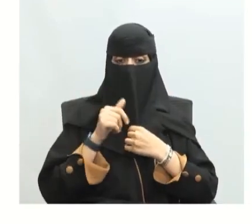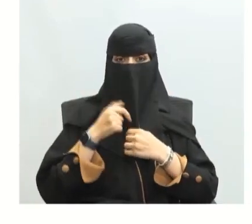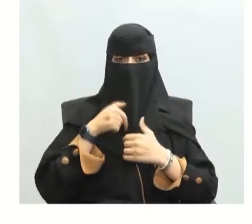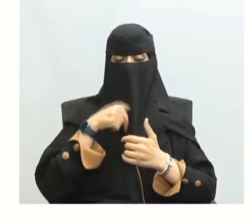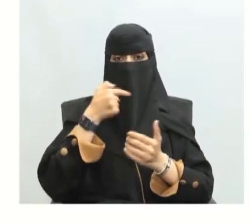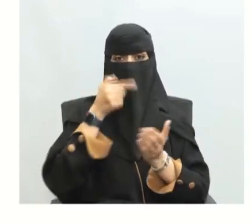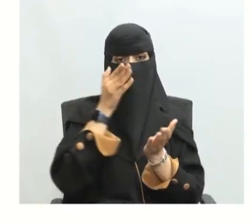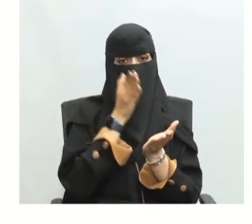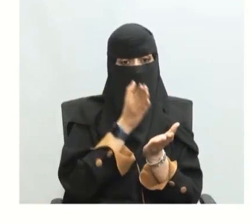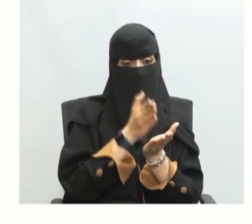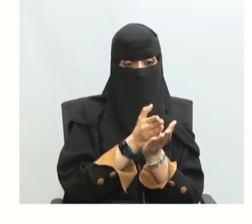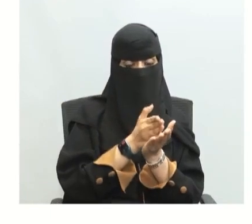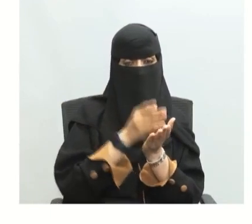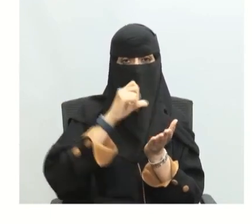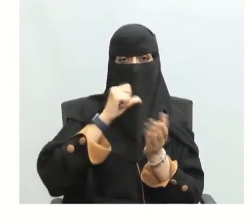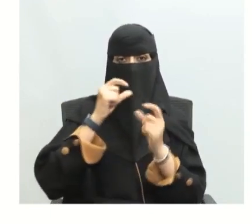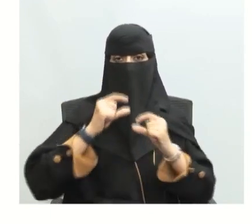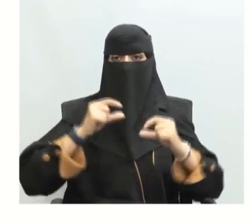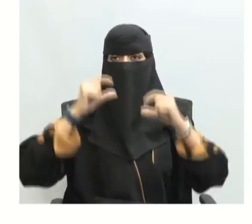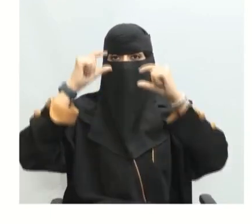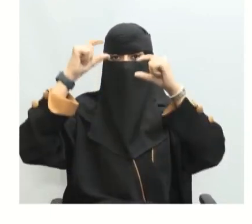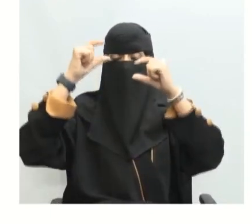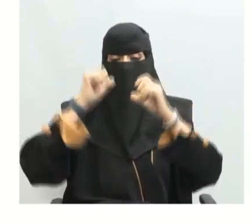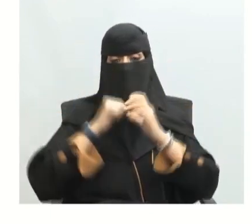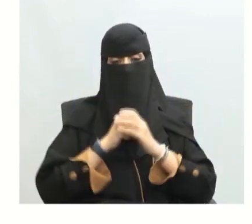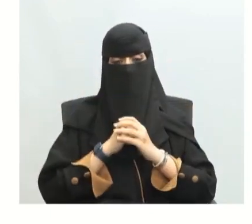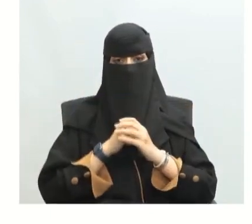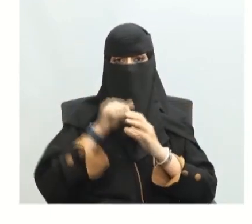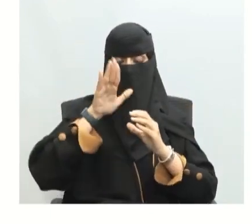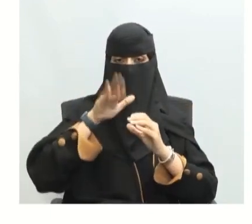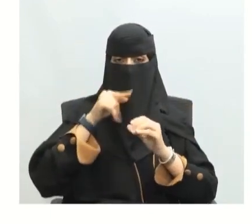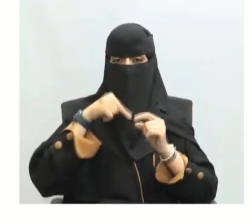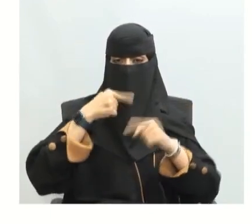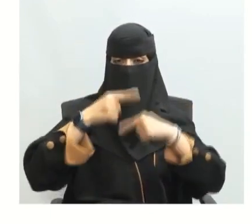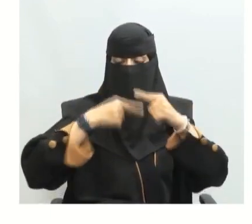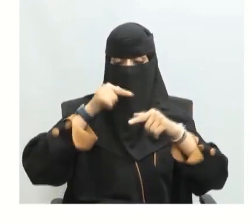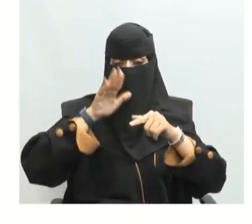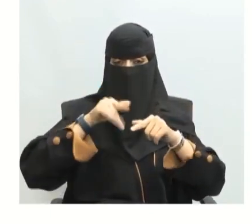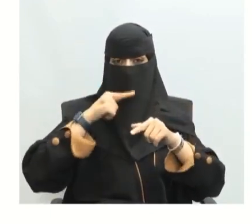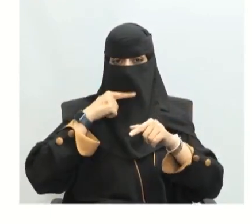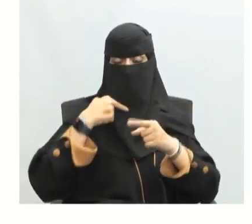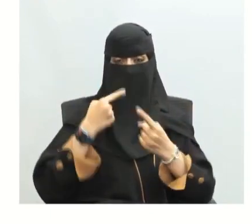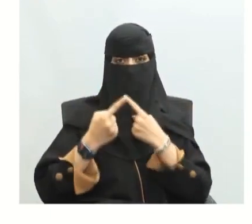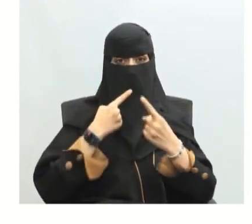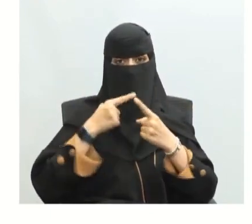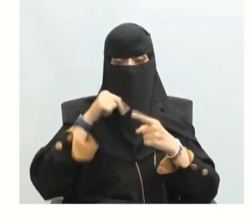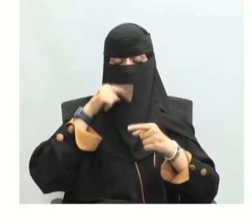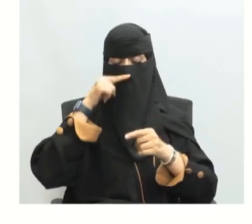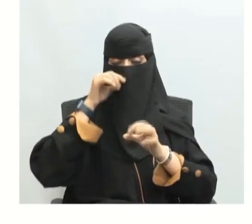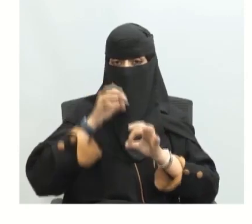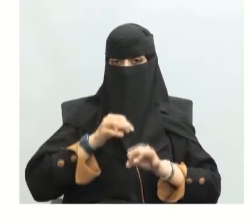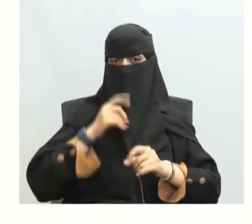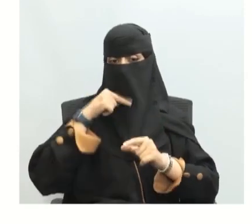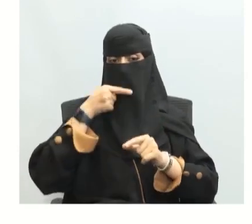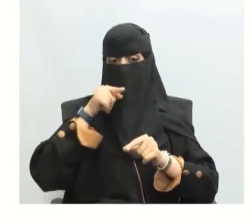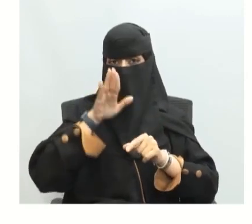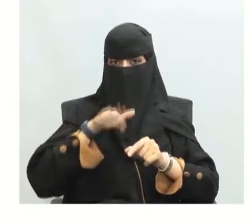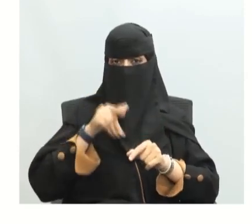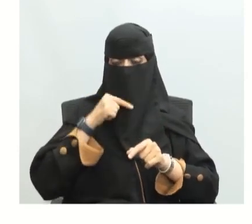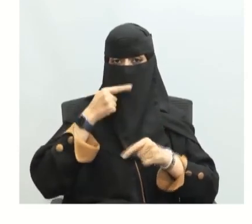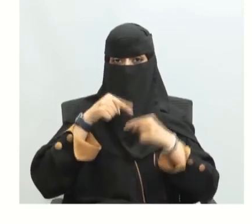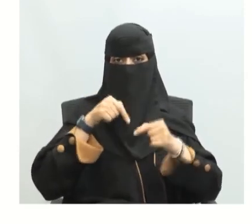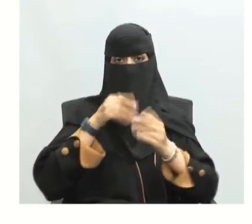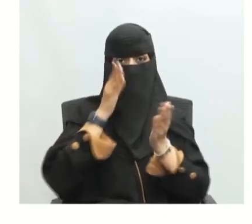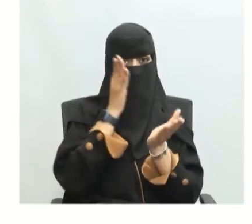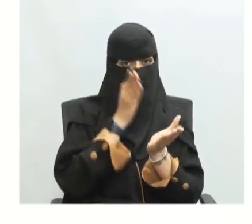الحوار الصدق والدليل فدائما المتحاورون لابد ان يكون لديهم